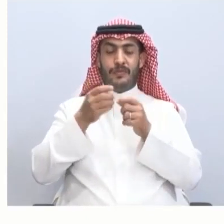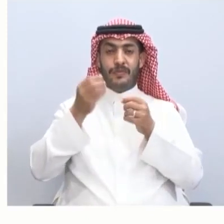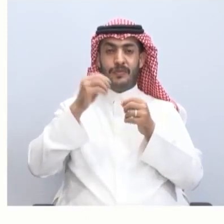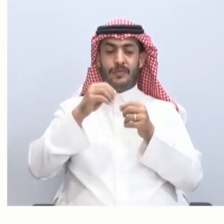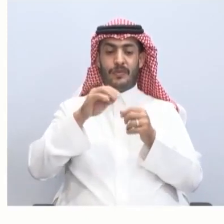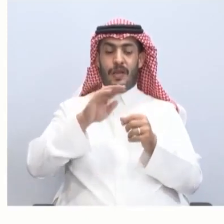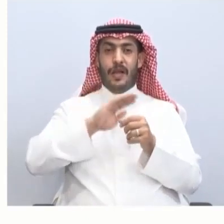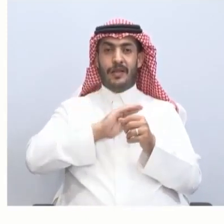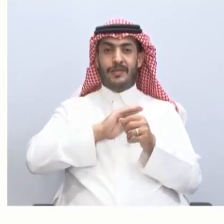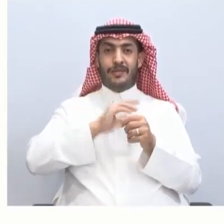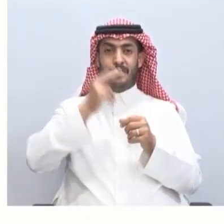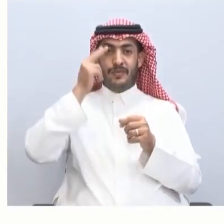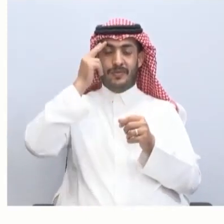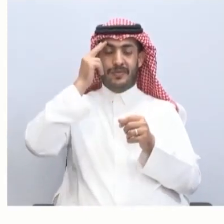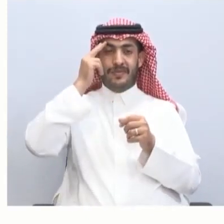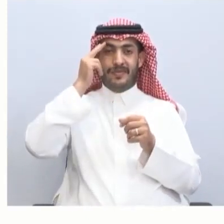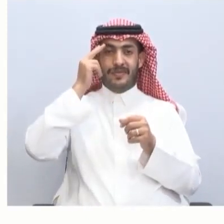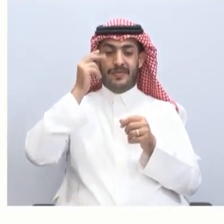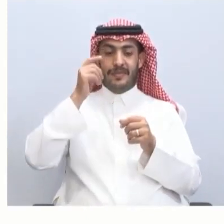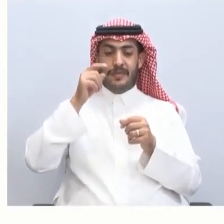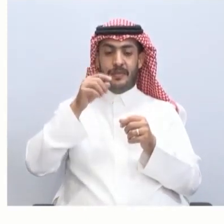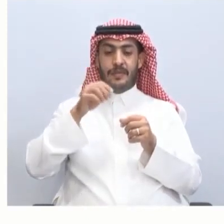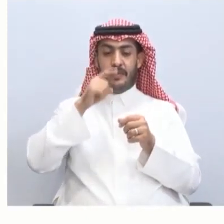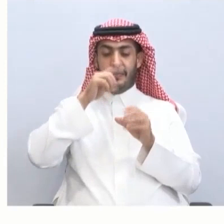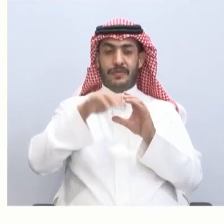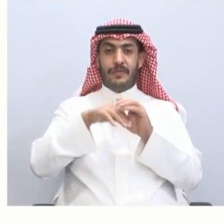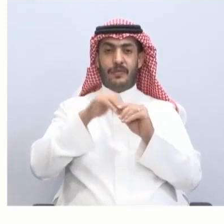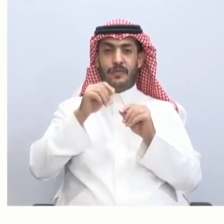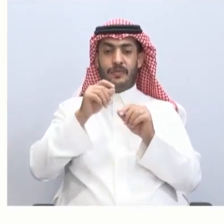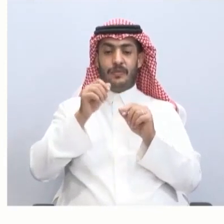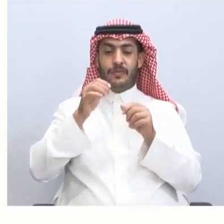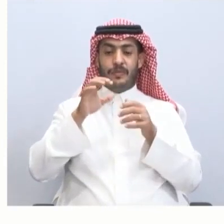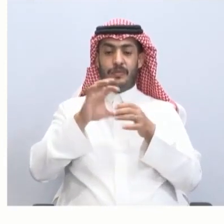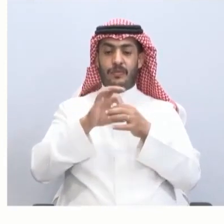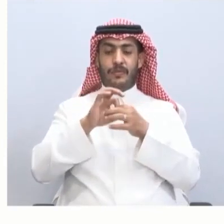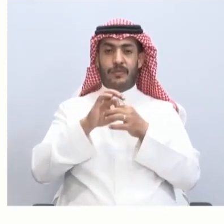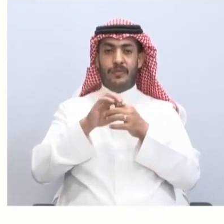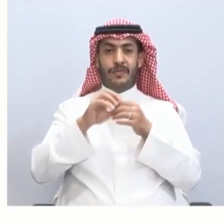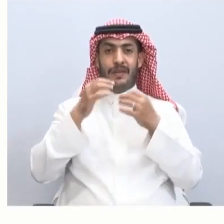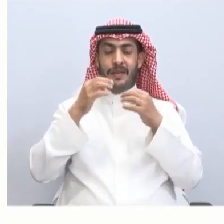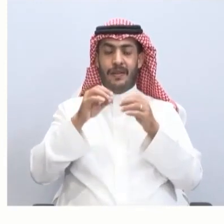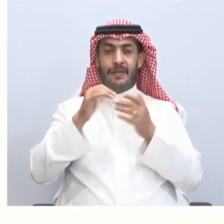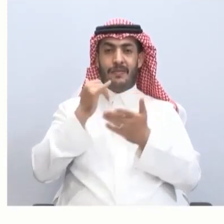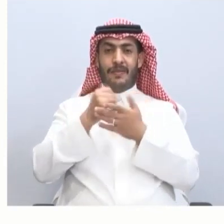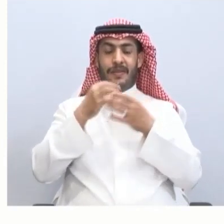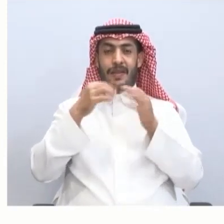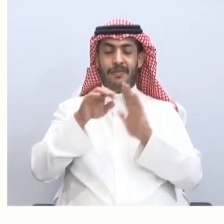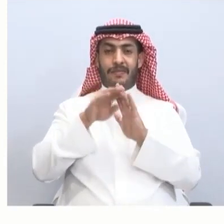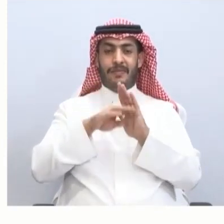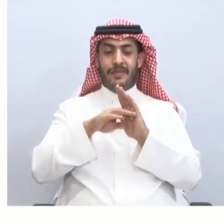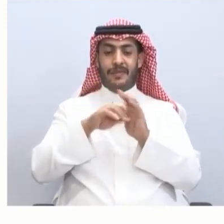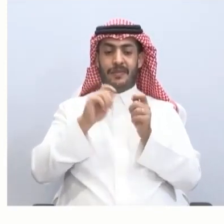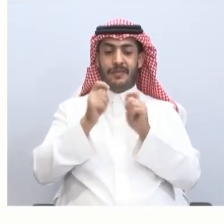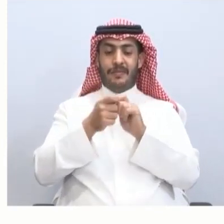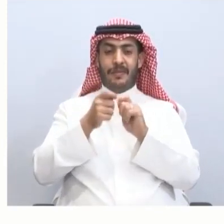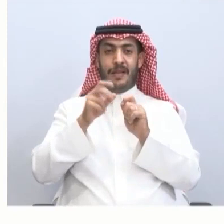الجنود السعوديين اجبرها على الانسحاب وتقلد او تسلم مقاليد الامور فيها بدلا من